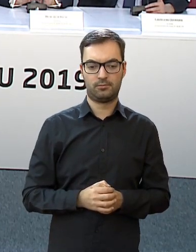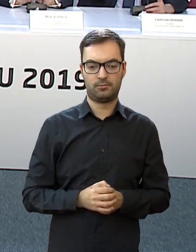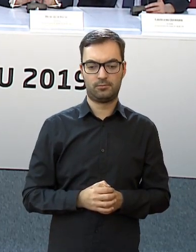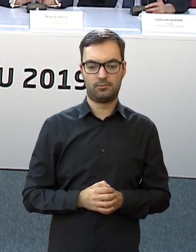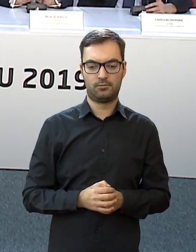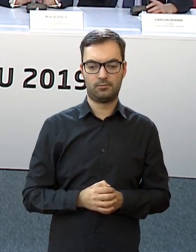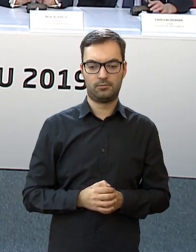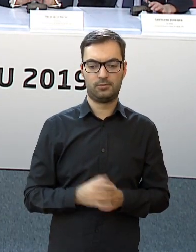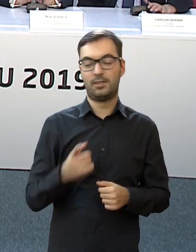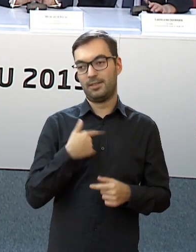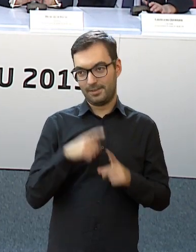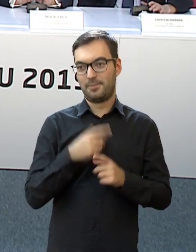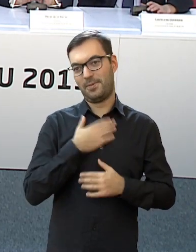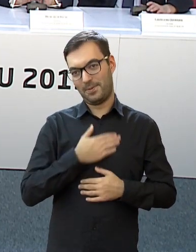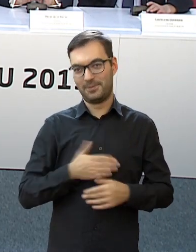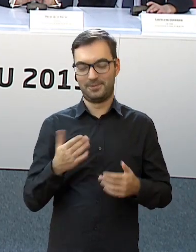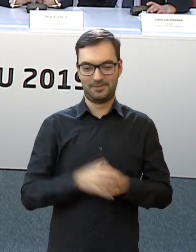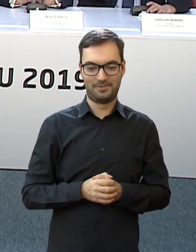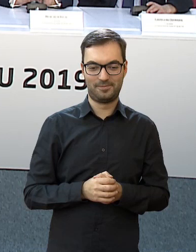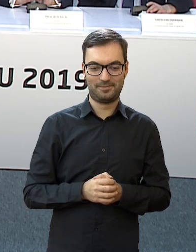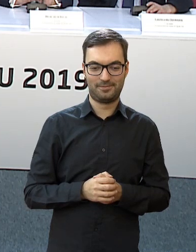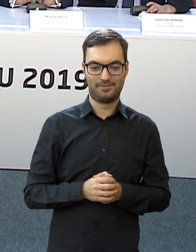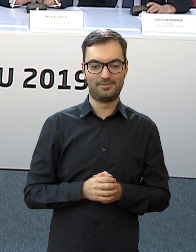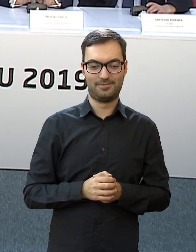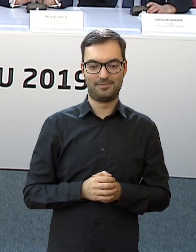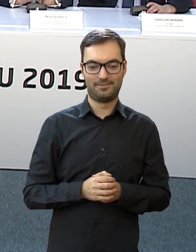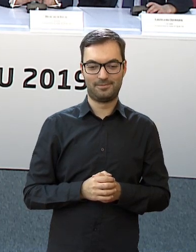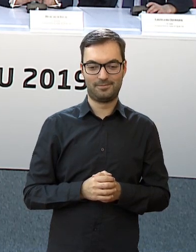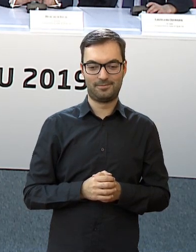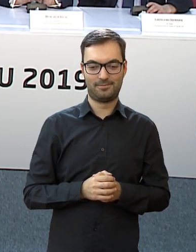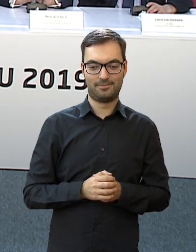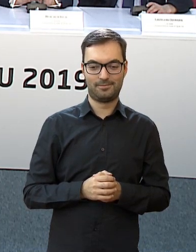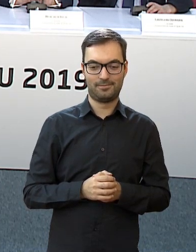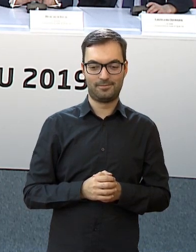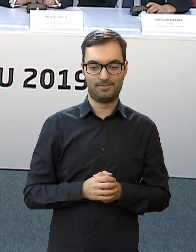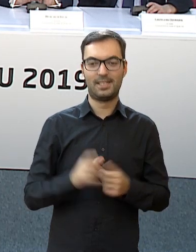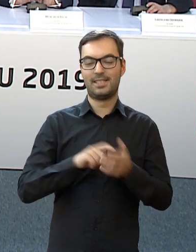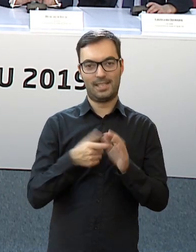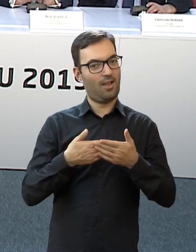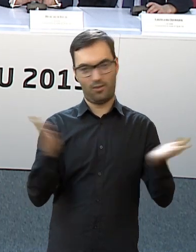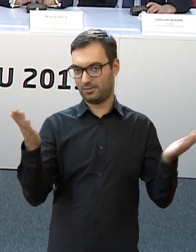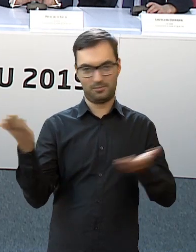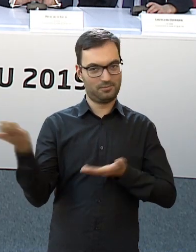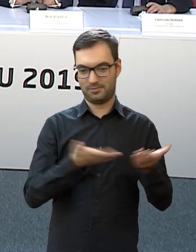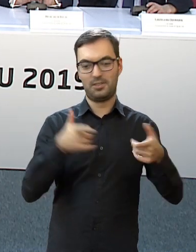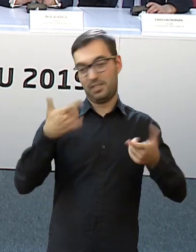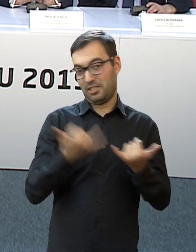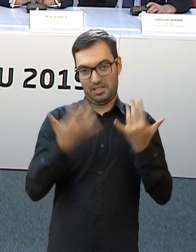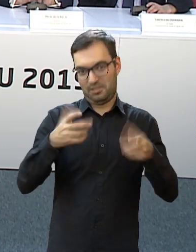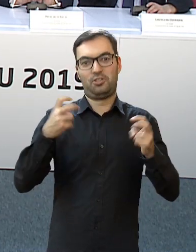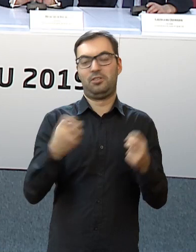Nam też jest przyjemnie, że Wam jest miło. Sala jest dostępna. Oczywiście rzeczy Państwo chcecie, proszę bardzo.